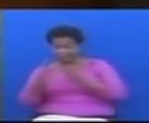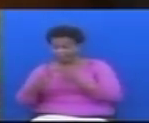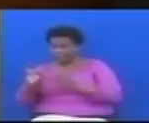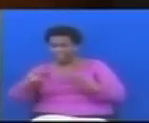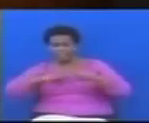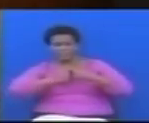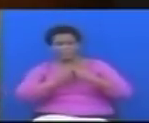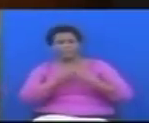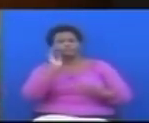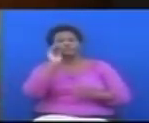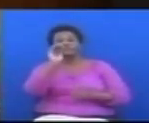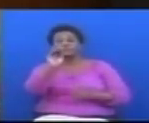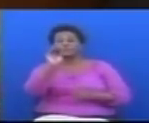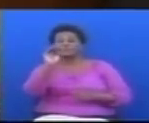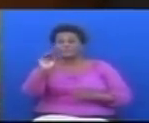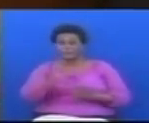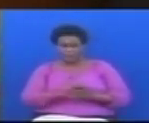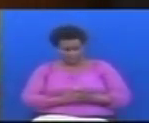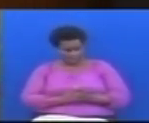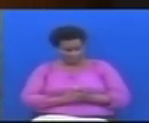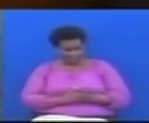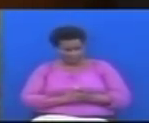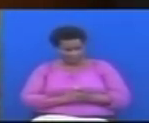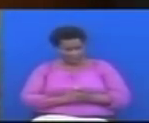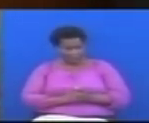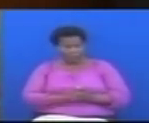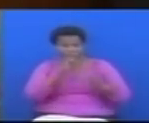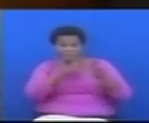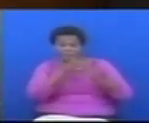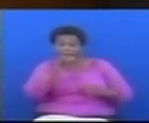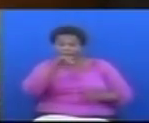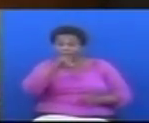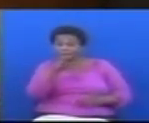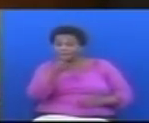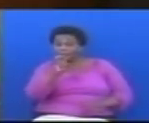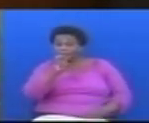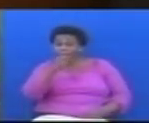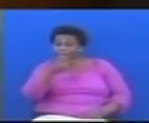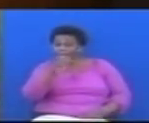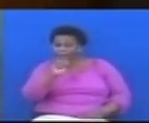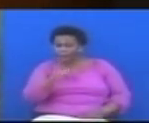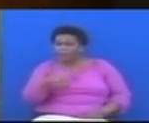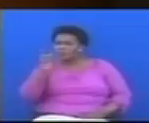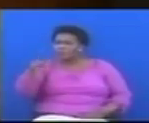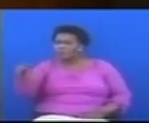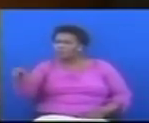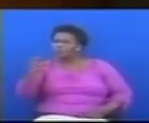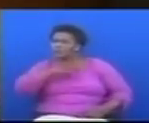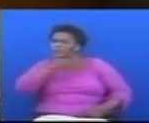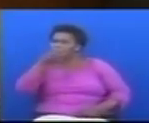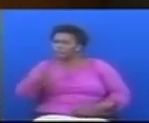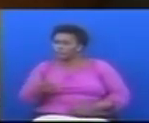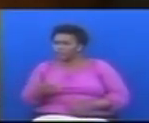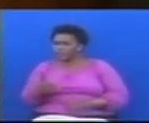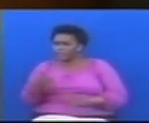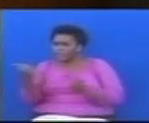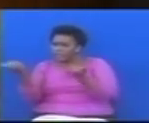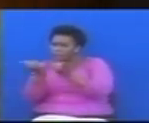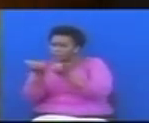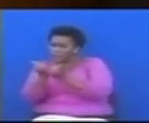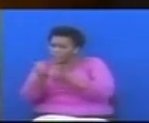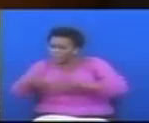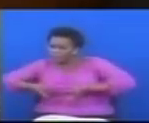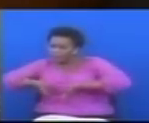Mgeta, wananchi wamejitolea kutengeneza barabara nyembamba za kupita pikipiki, lakini wanakutana na changamoto ya